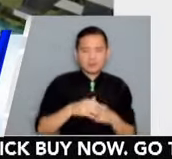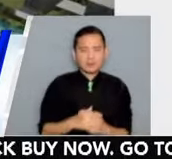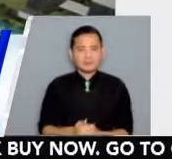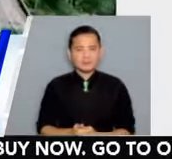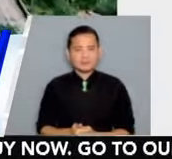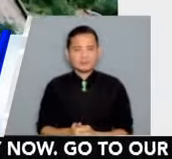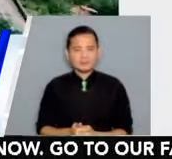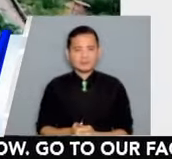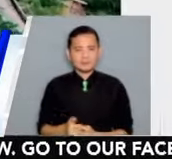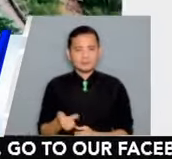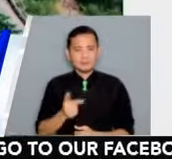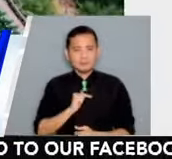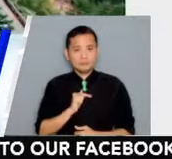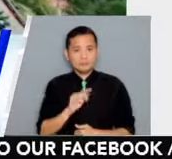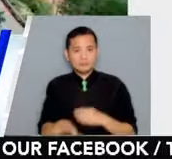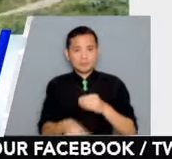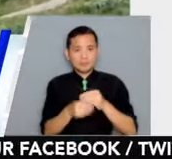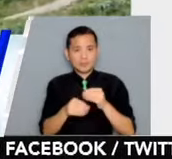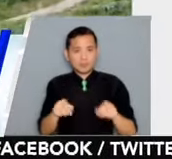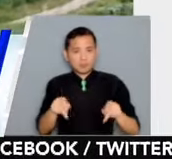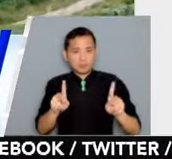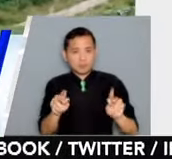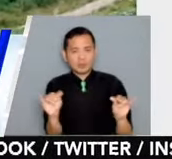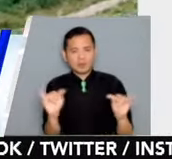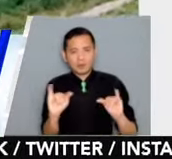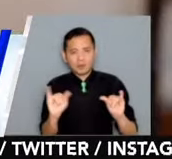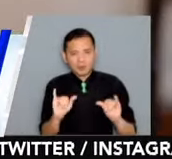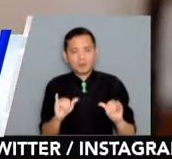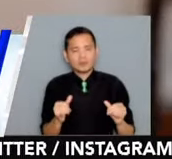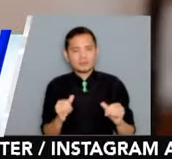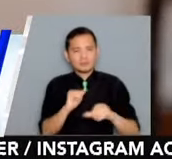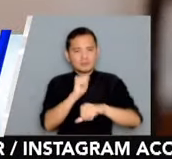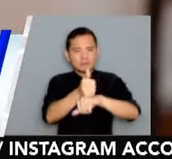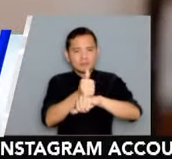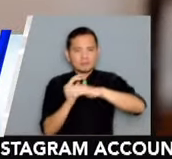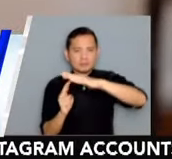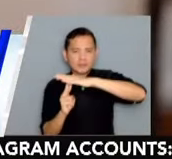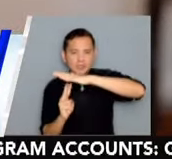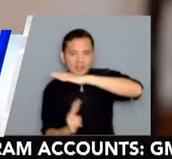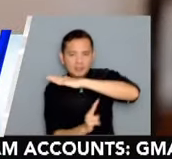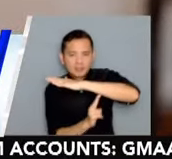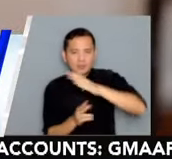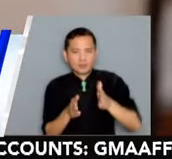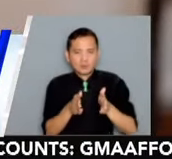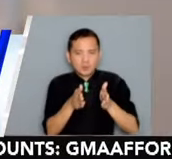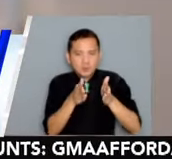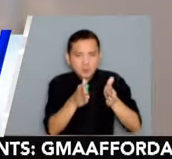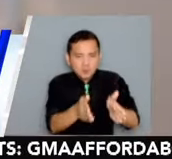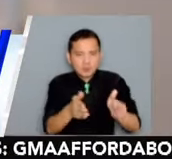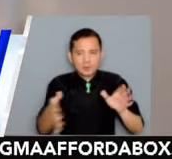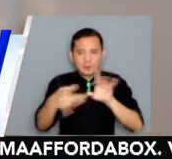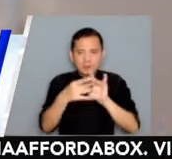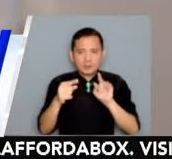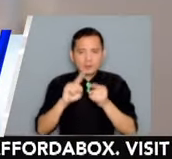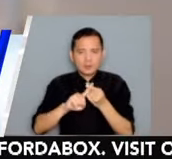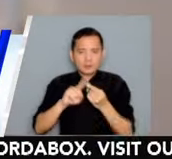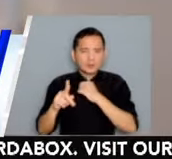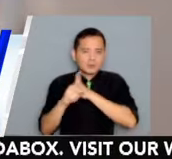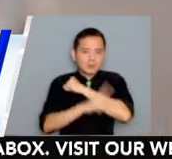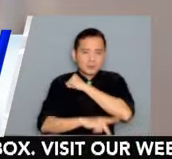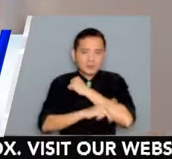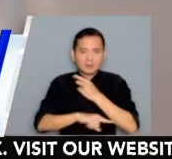mga oportunidad, may mga ginagawa rin daw ng mga tulay at kalsada papunta sa mga kalapit probinsya gaya ng Bulacan, Pampanga, Cavite at